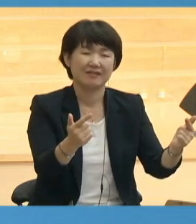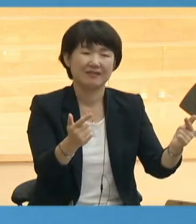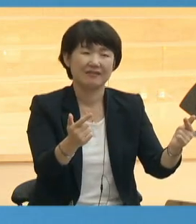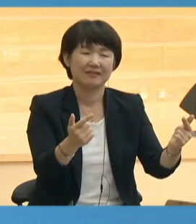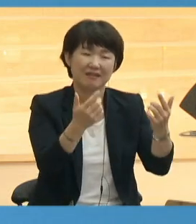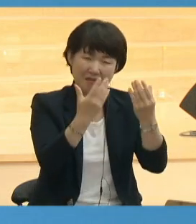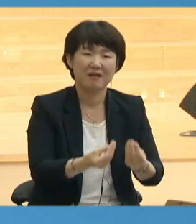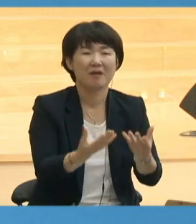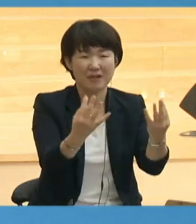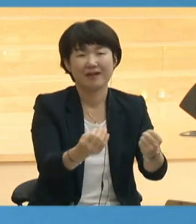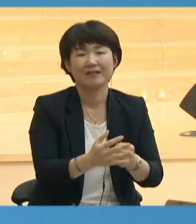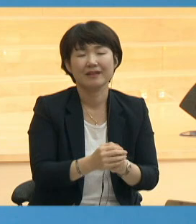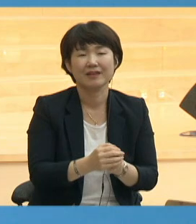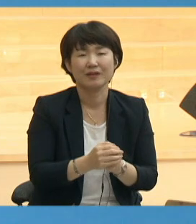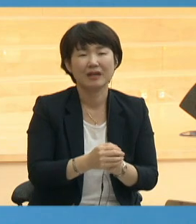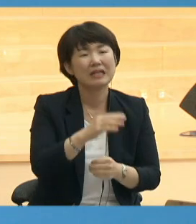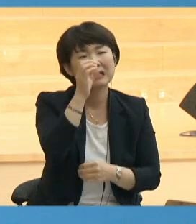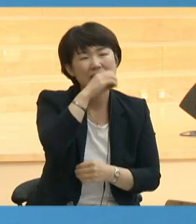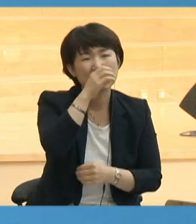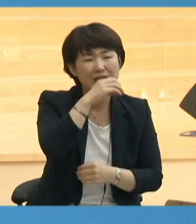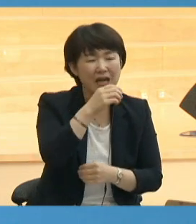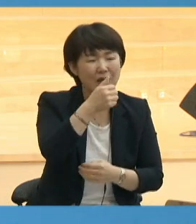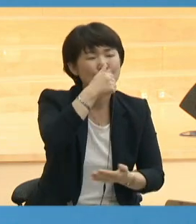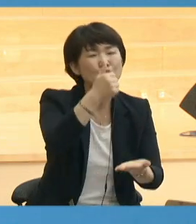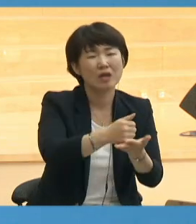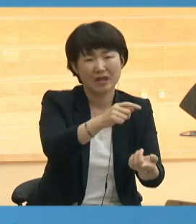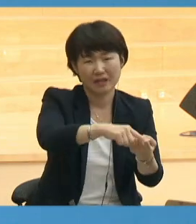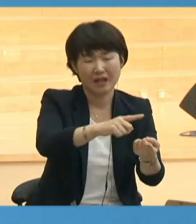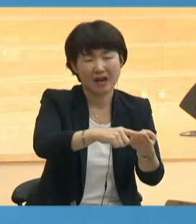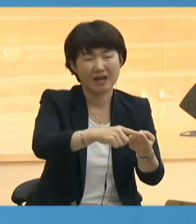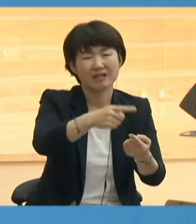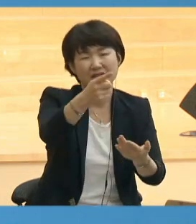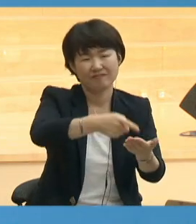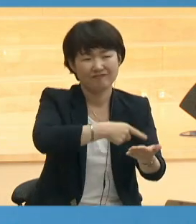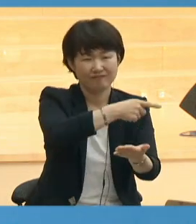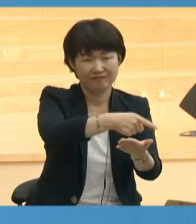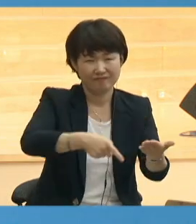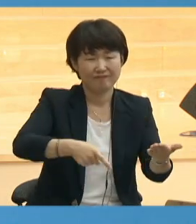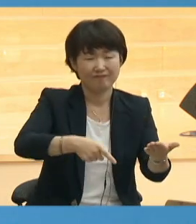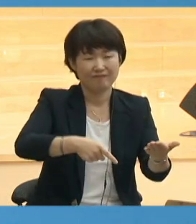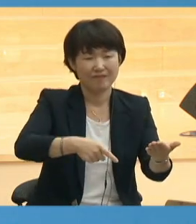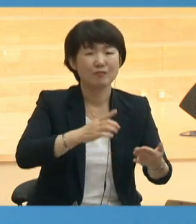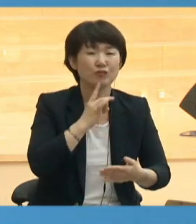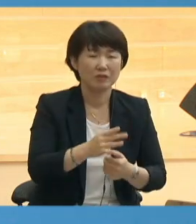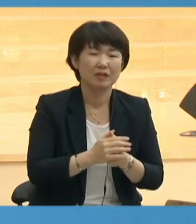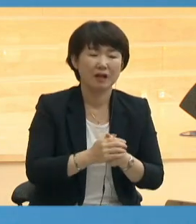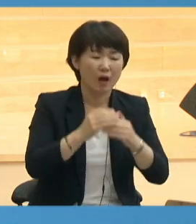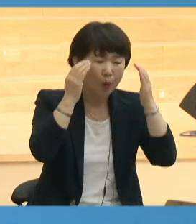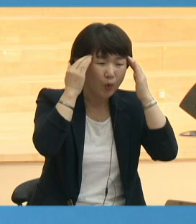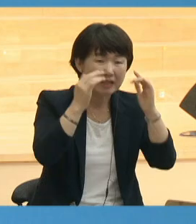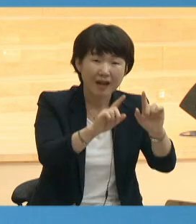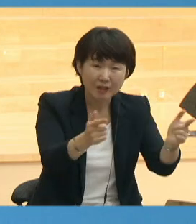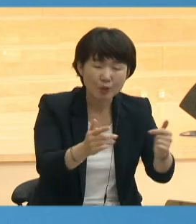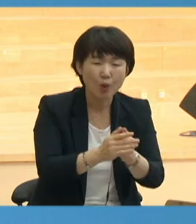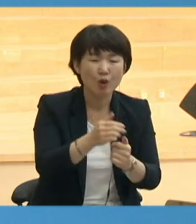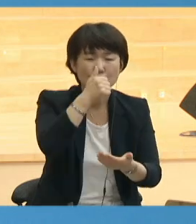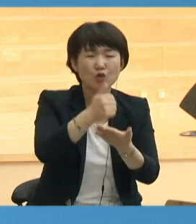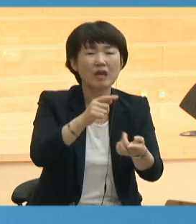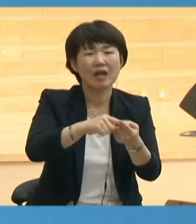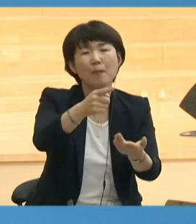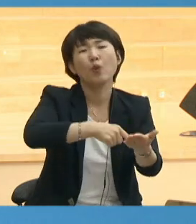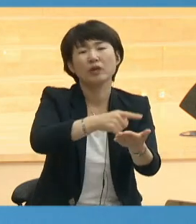그 그냥 죄 봉 이에요 고난이 아니고 죄의 보험 뭘